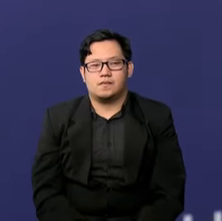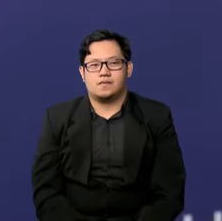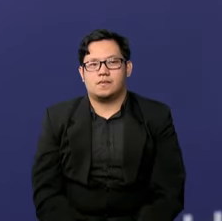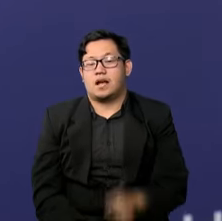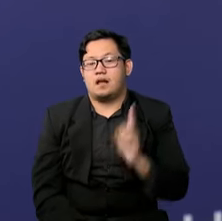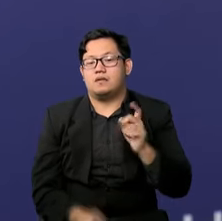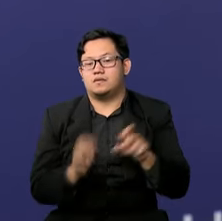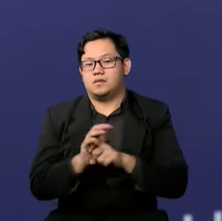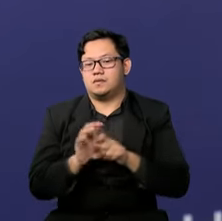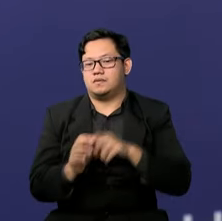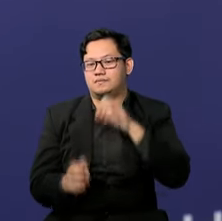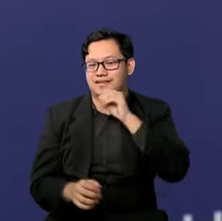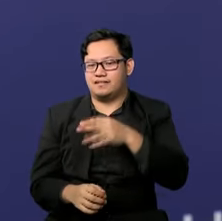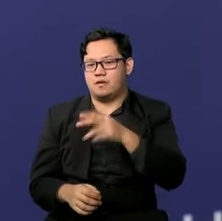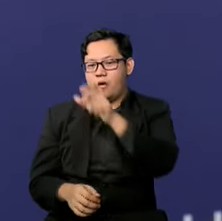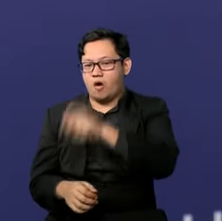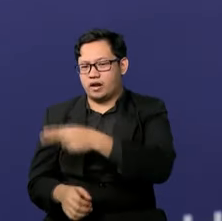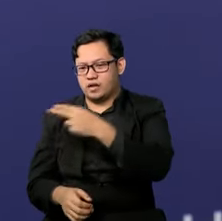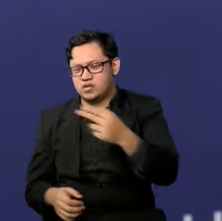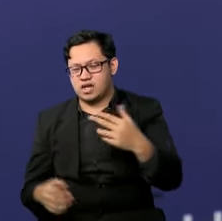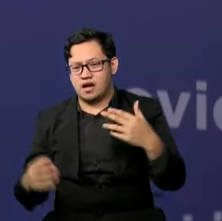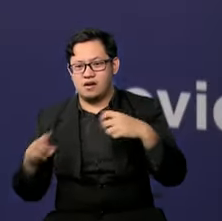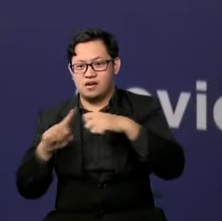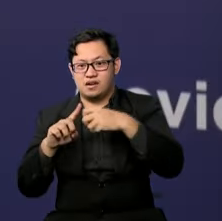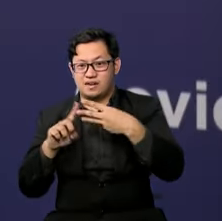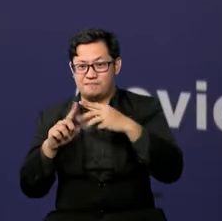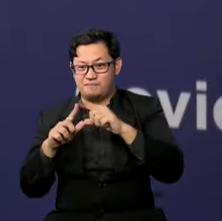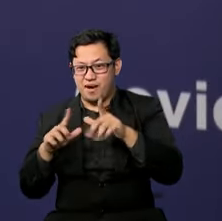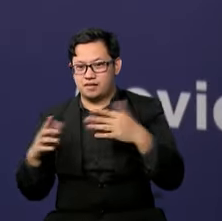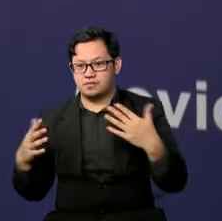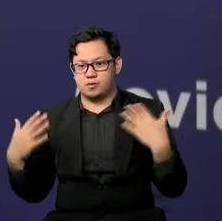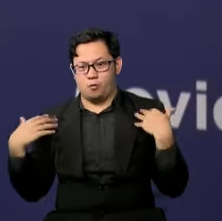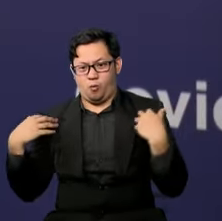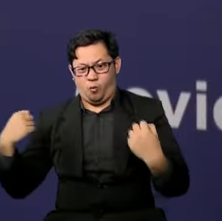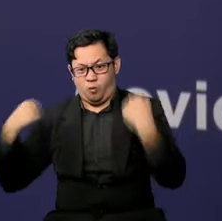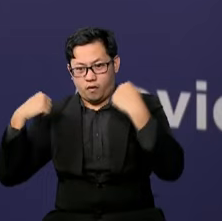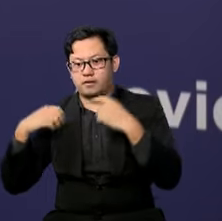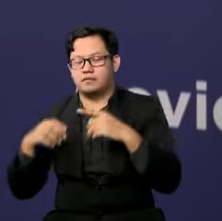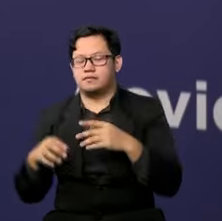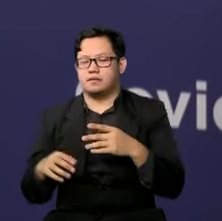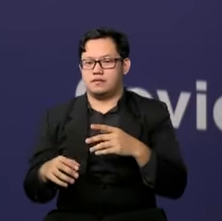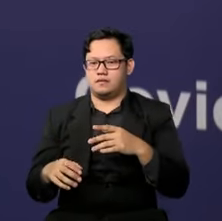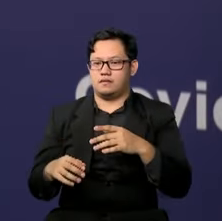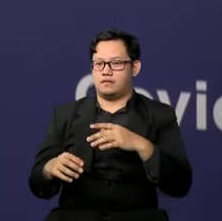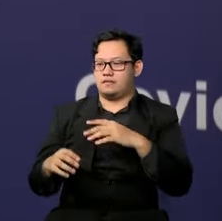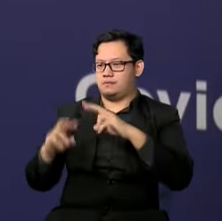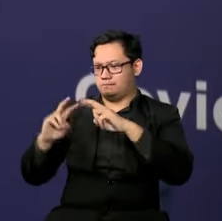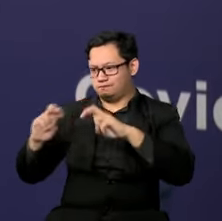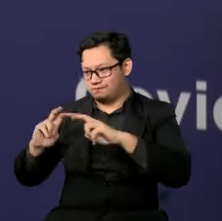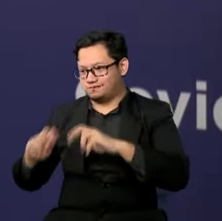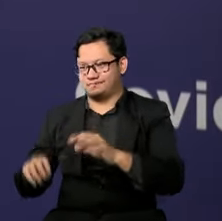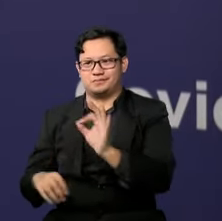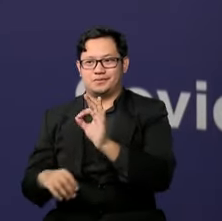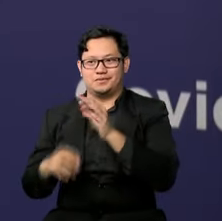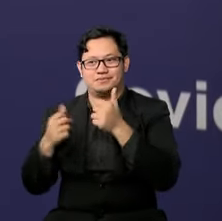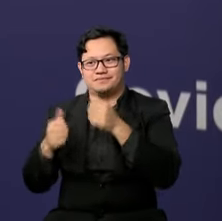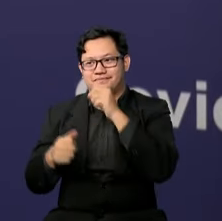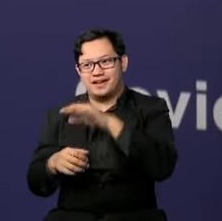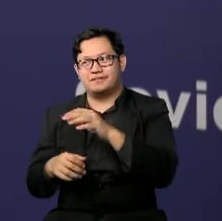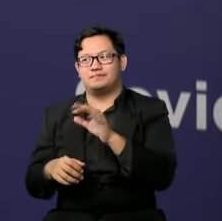dibilang Apakah Orange Indonesia lebih kebal gitu saya secara saintifik Saya nggak bisa bilang seperti itu tapi memang ada juga